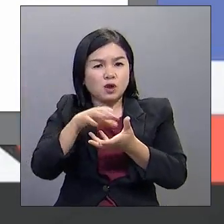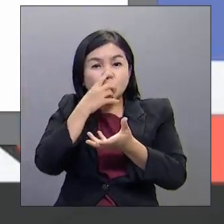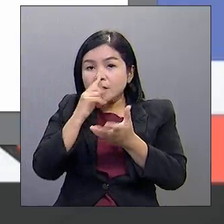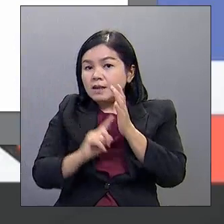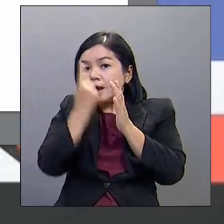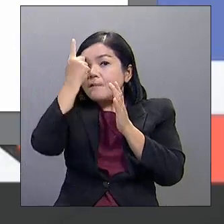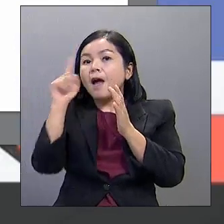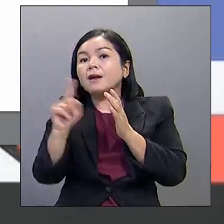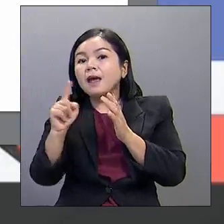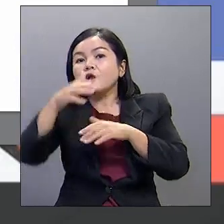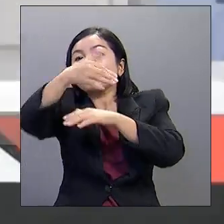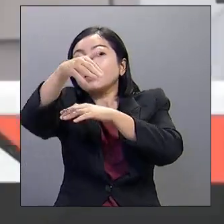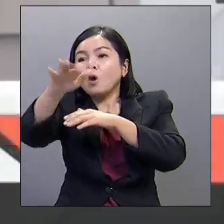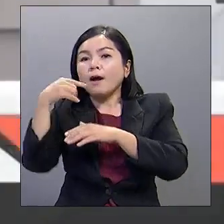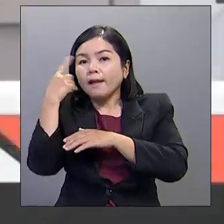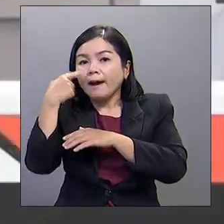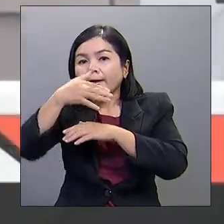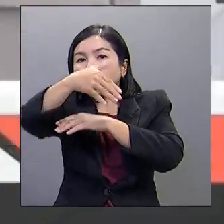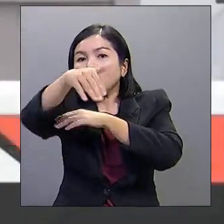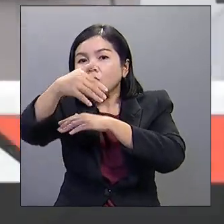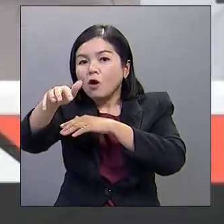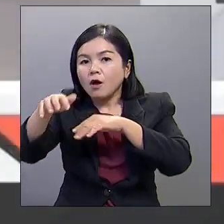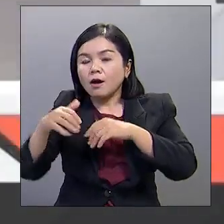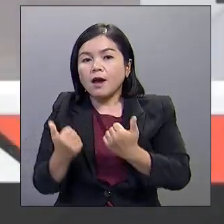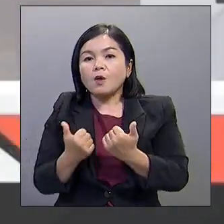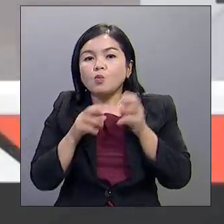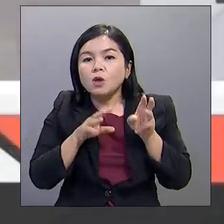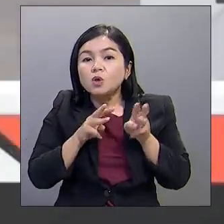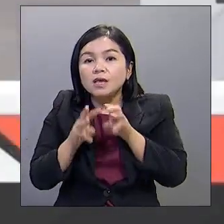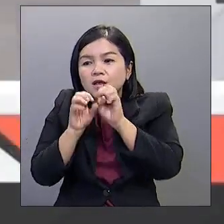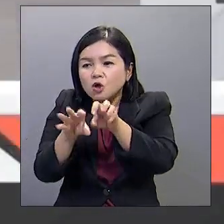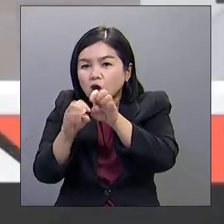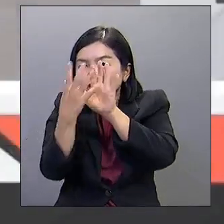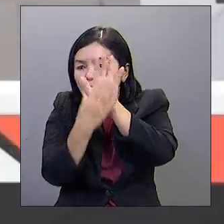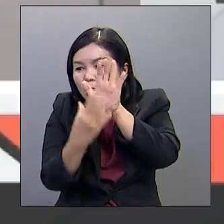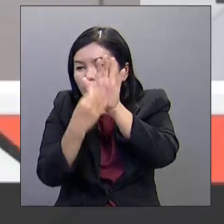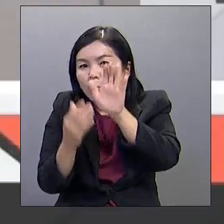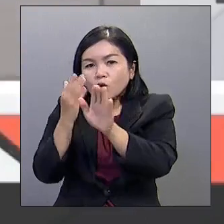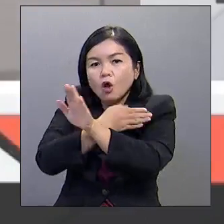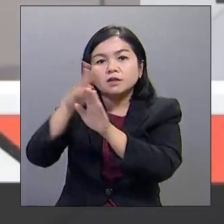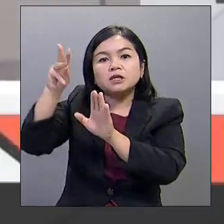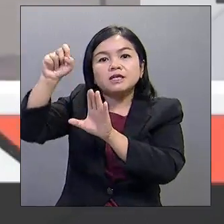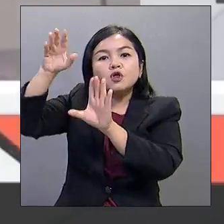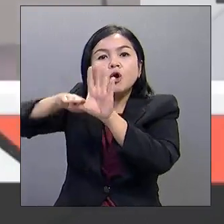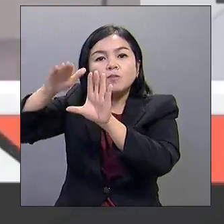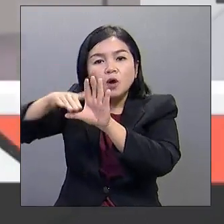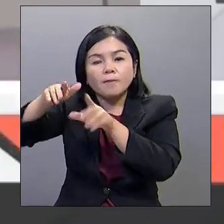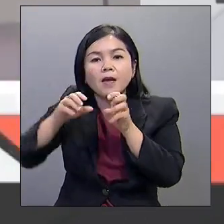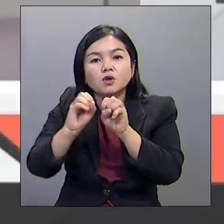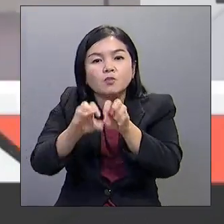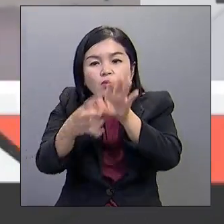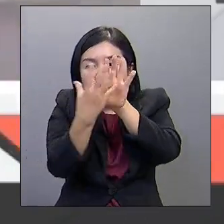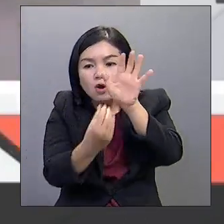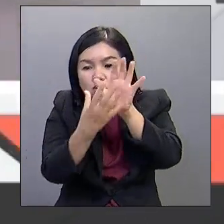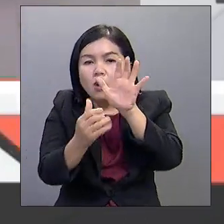ต่เอาคนนอกเลยก็คือการจัดติวการจัดติวข้อสอบนะครับซึ่งตรงนั้นอ่ะมันจะมีทั้ง